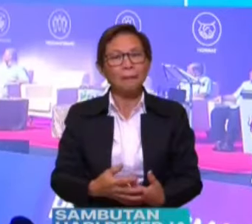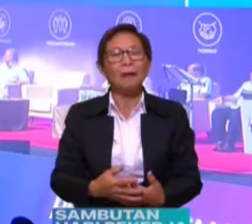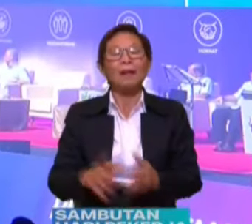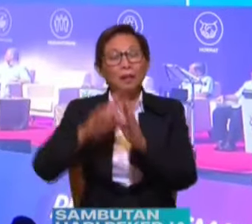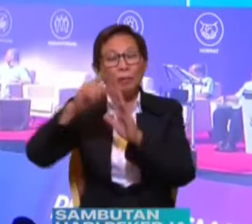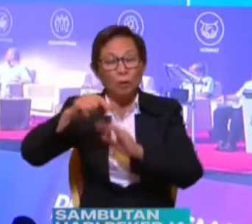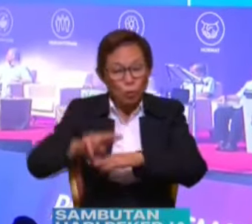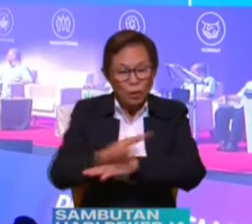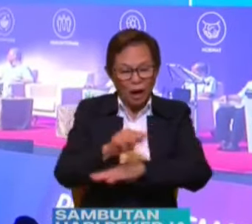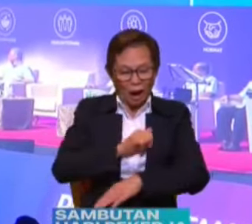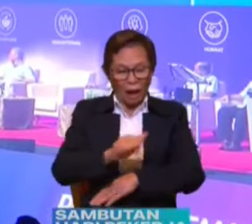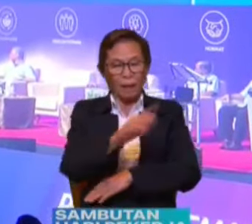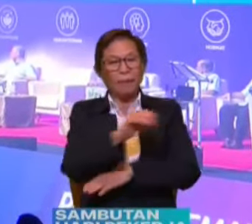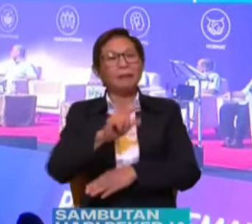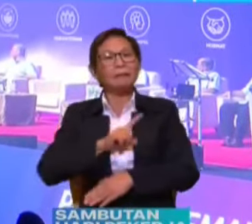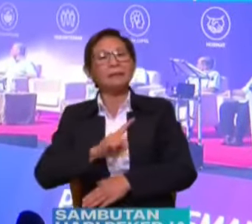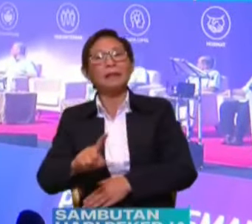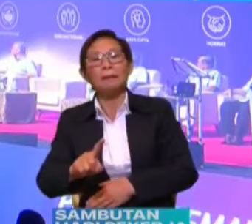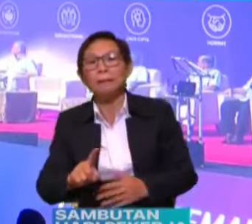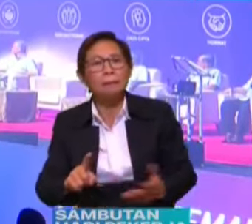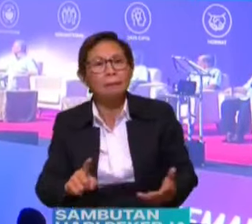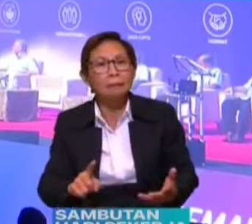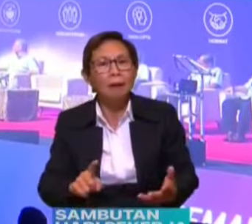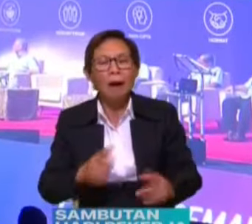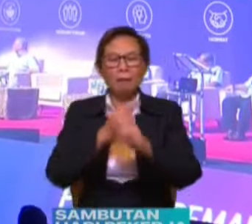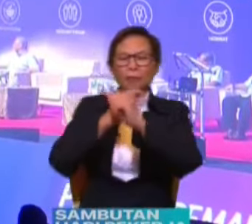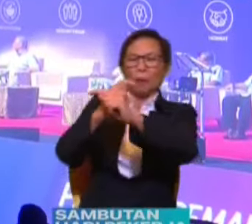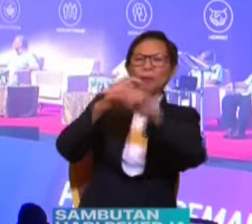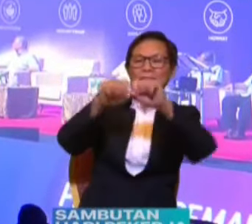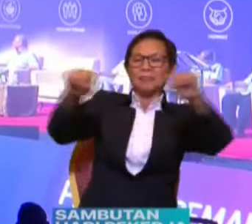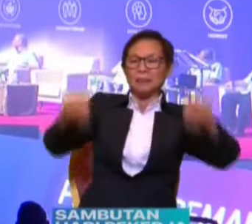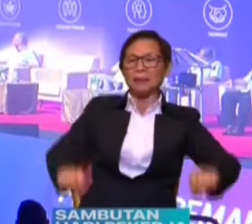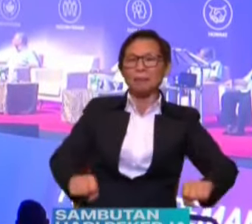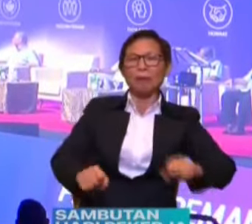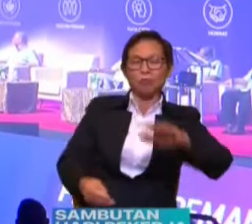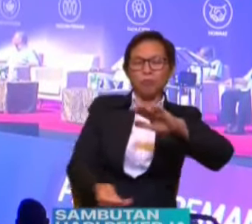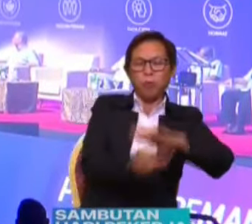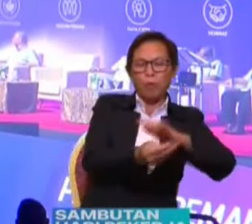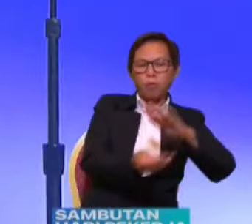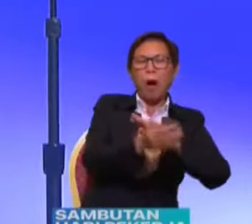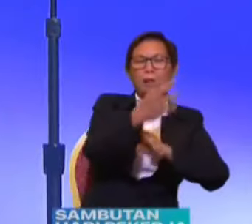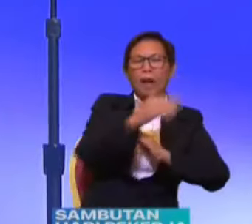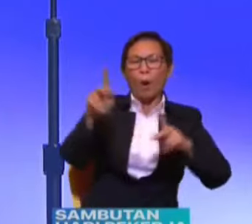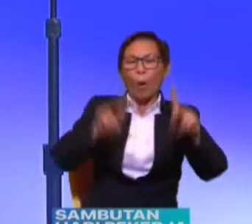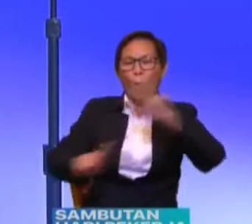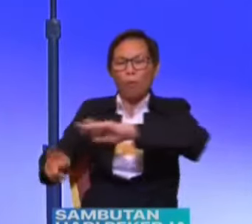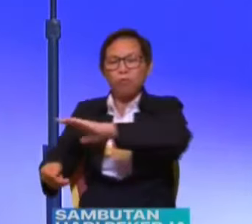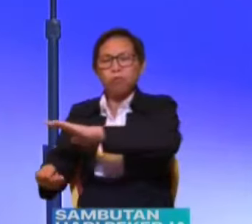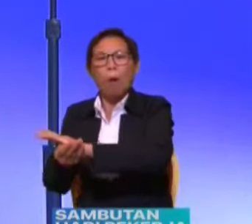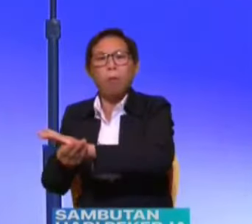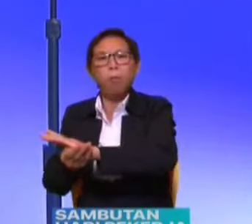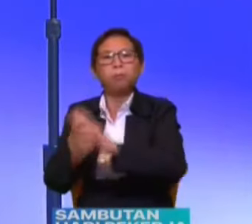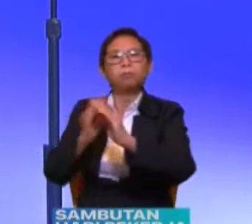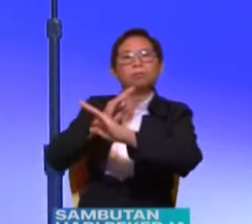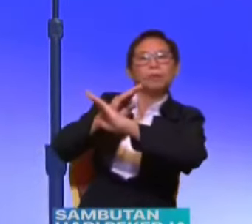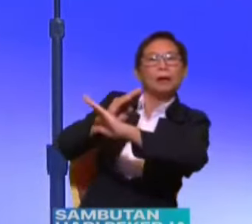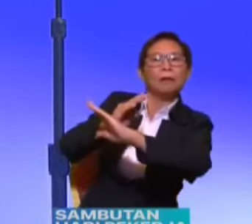Kemudian guna agama dan Islam. Tapi pertahankan sistem yang korup dan orang-orang yang korup.